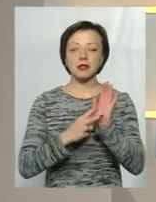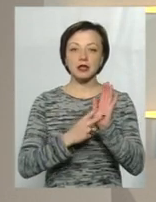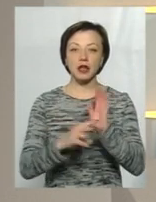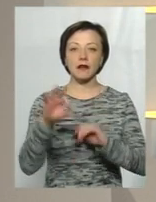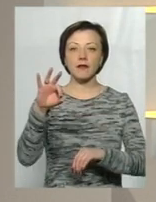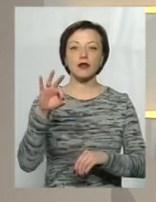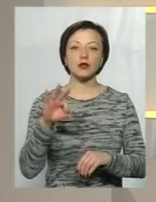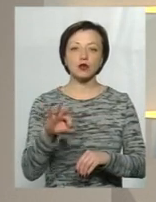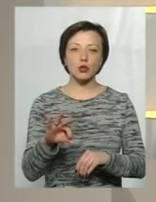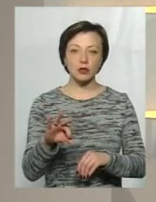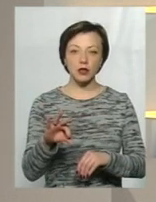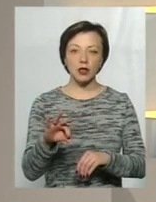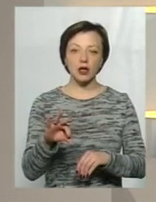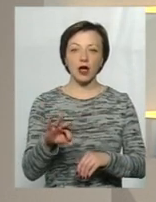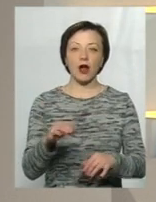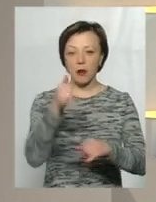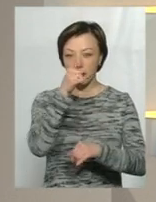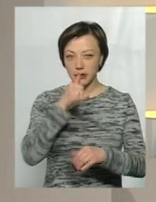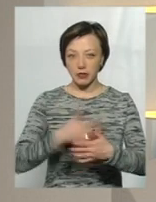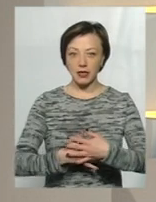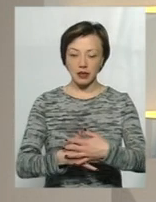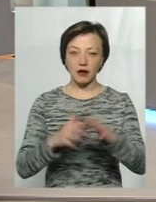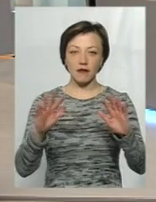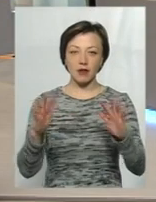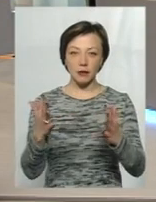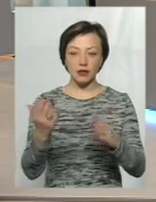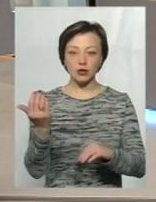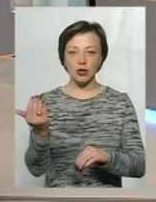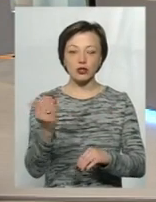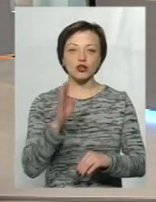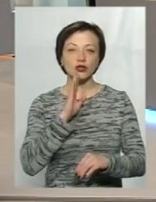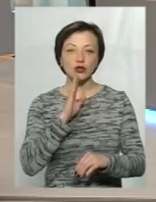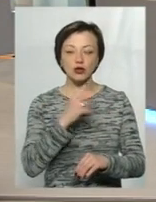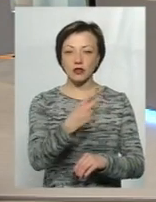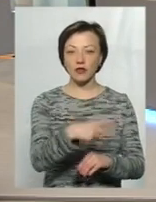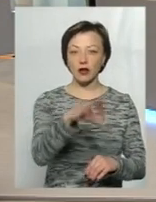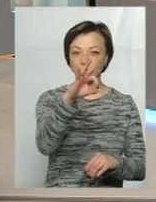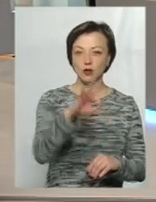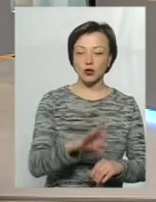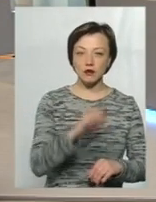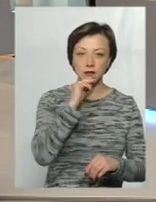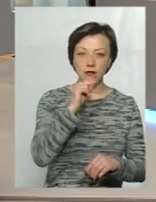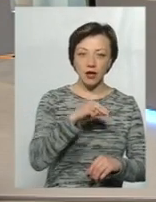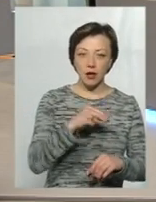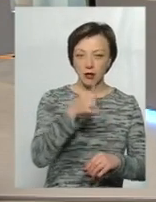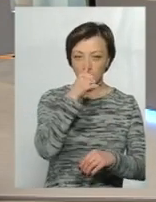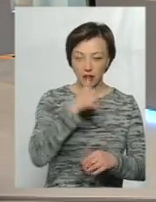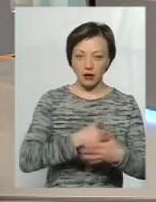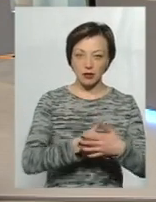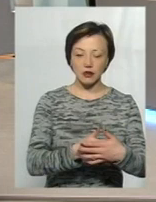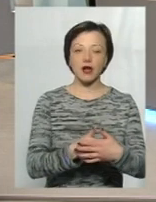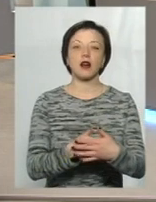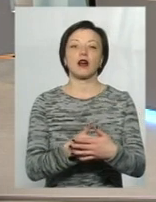70% безплідних випадків – це зі сторони жіночої і 20% – з чоловічої. Яке обличчя